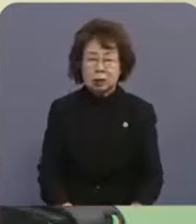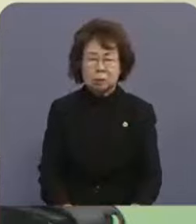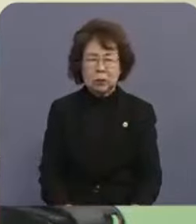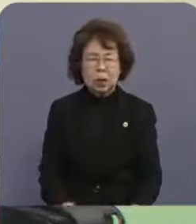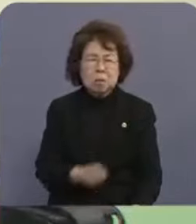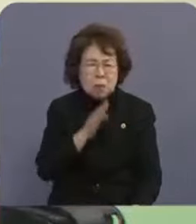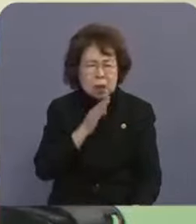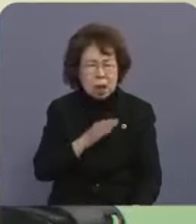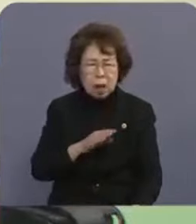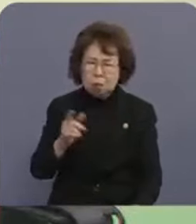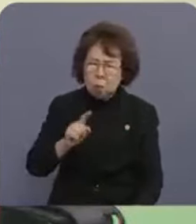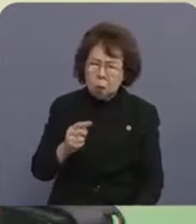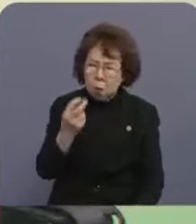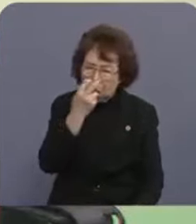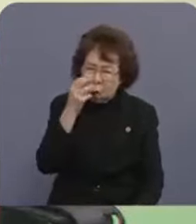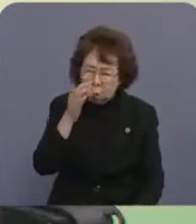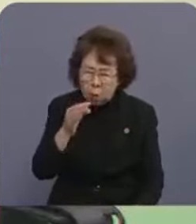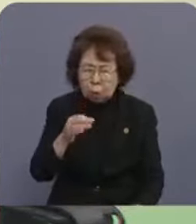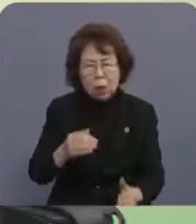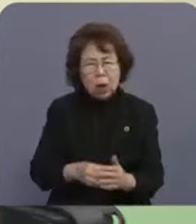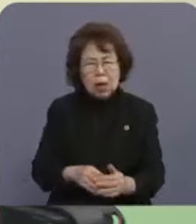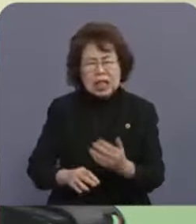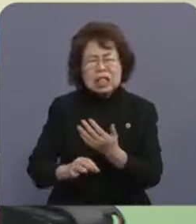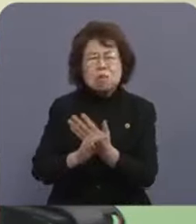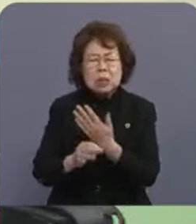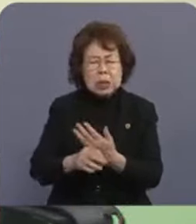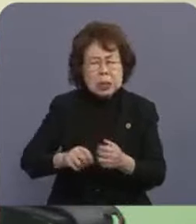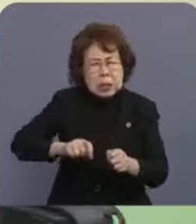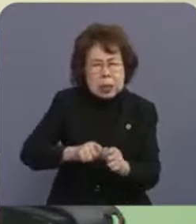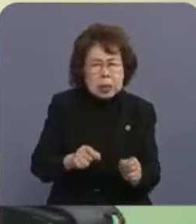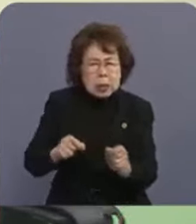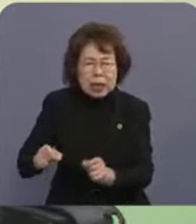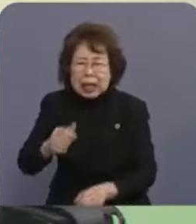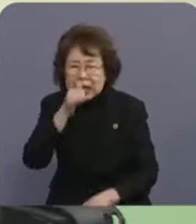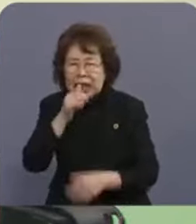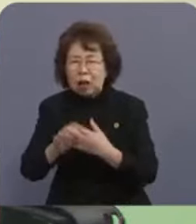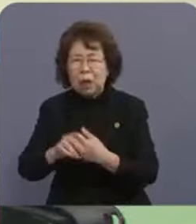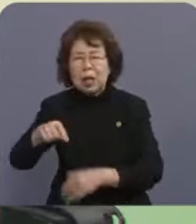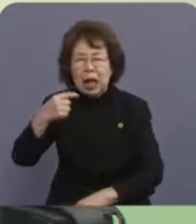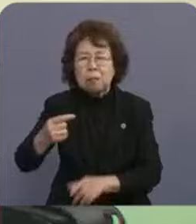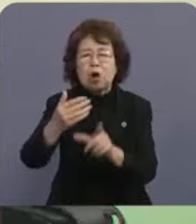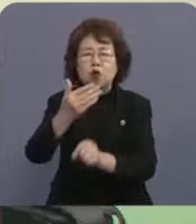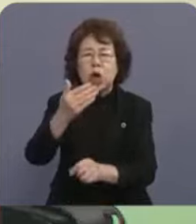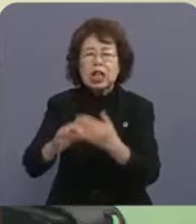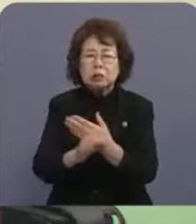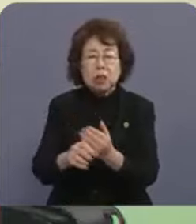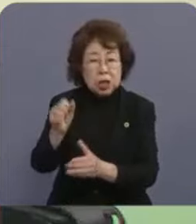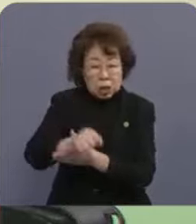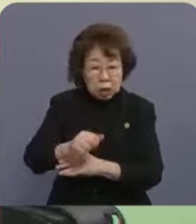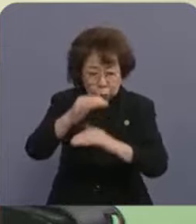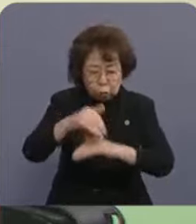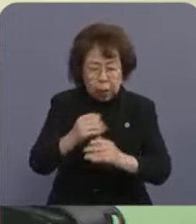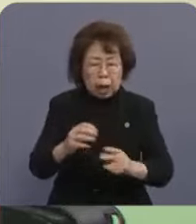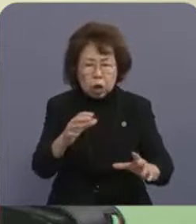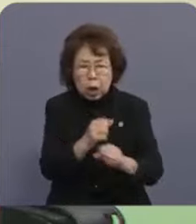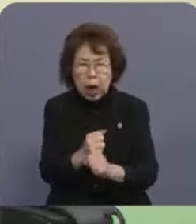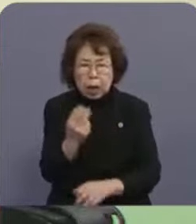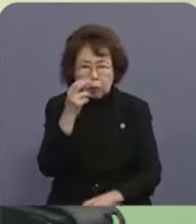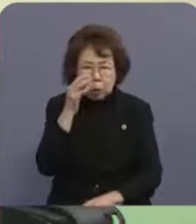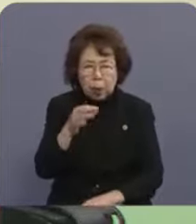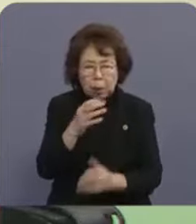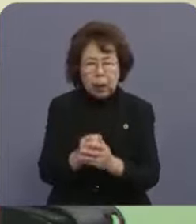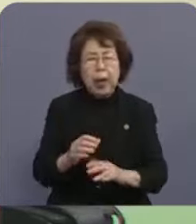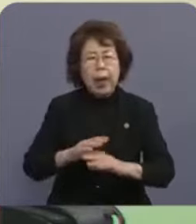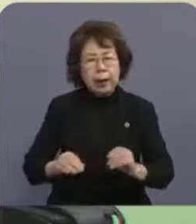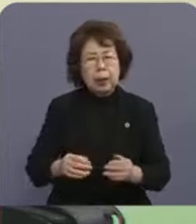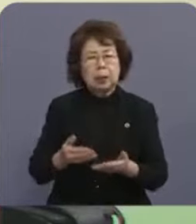지연을 하는지를 살펴보고 만약에 의도적인 지연이 있다면은 나중에 9월 달에 임시 사용 승인 부분도 종합적으로 검토해서